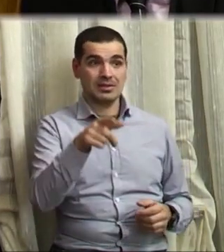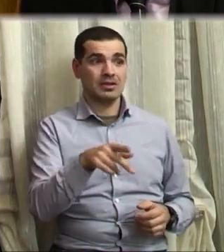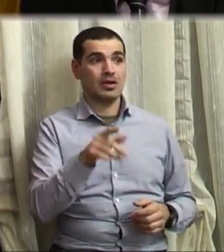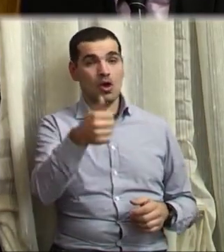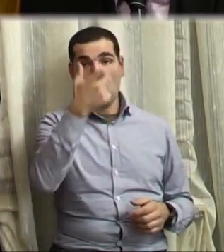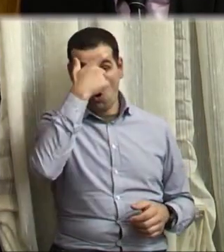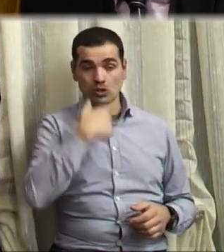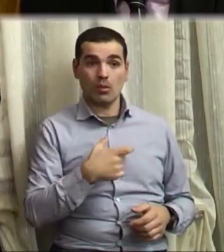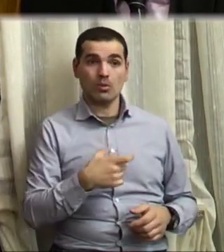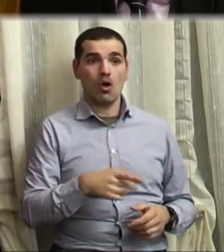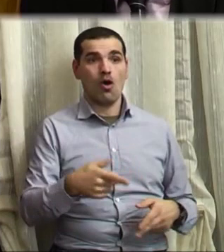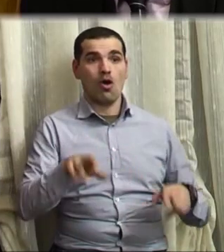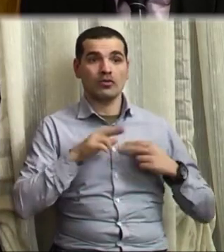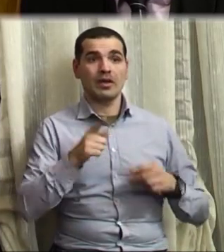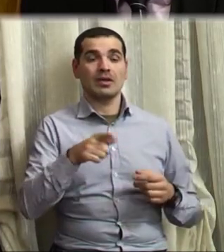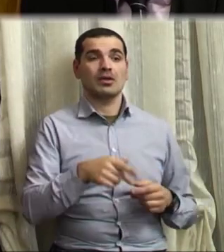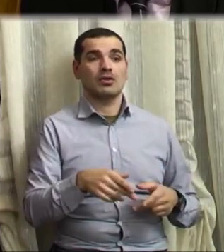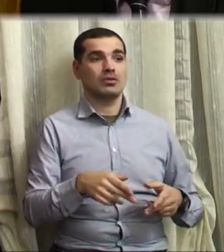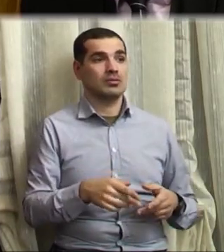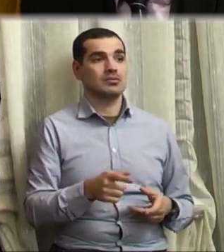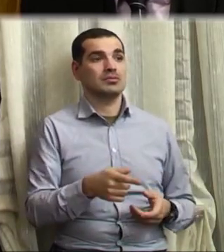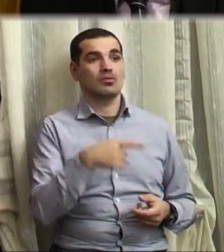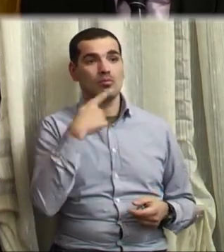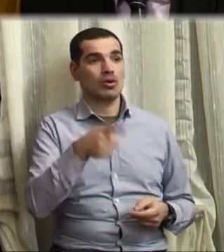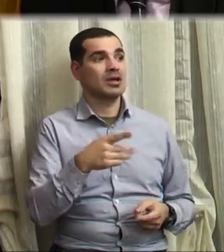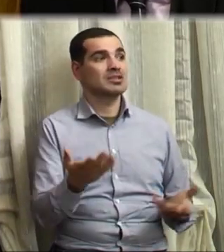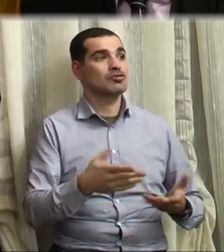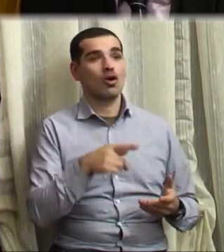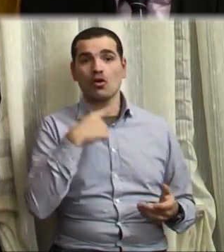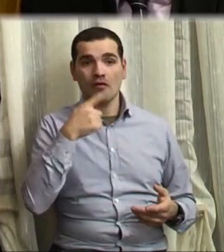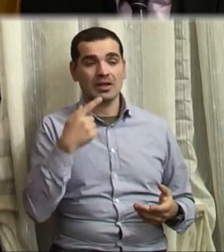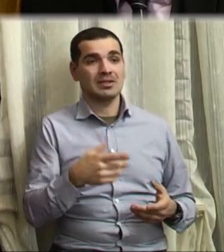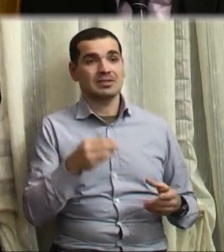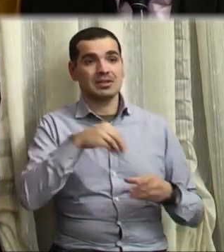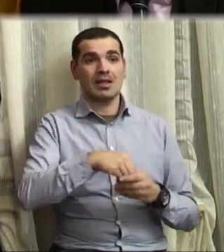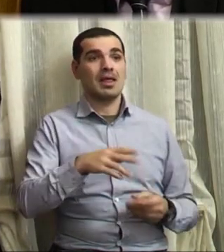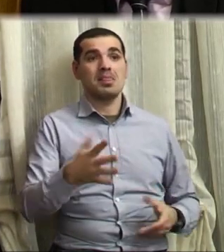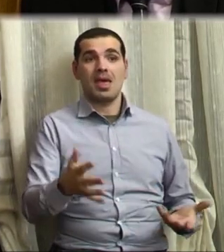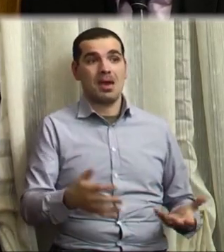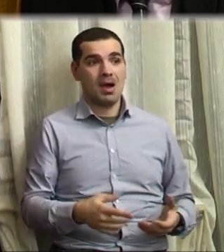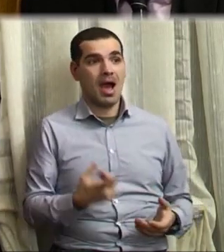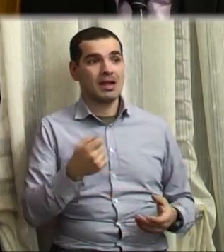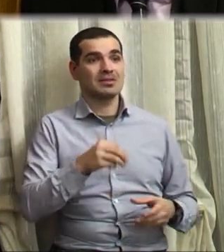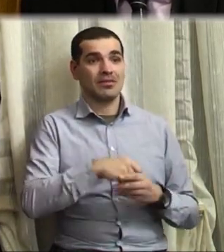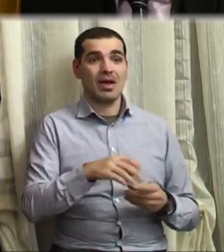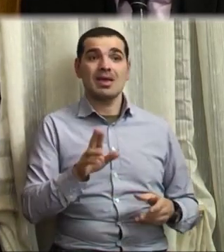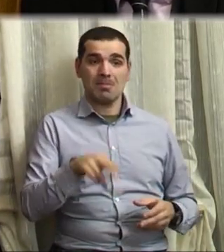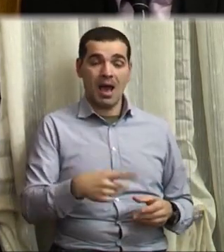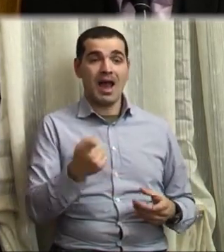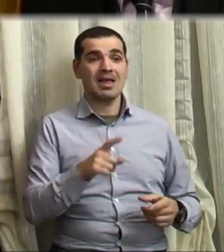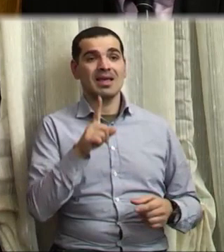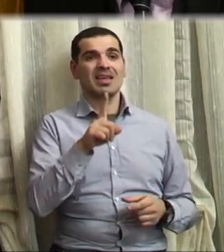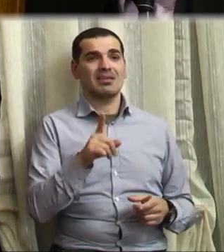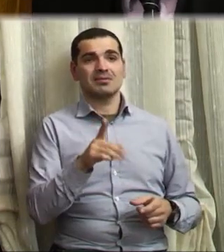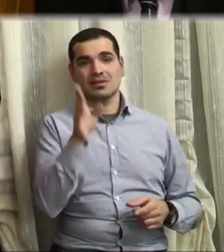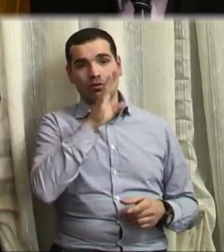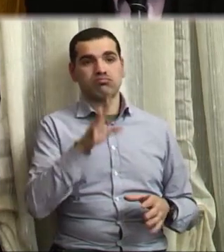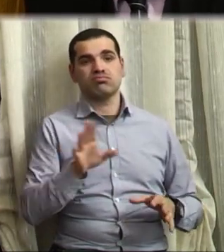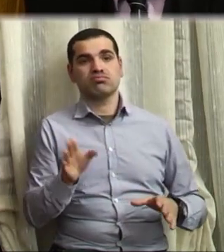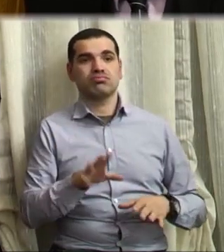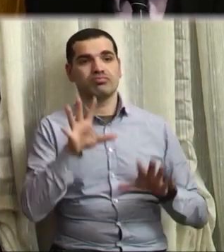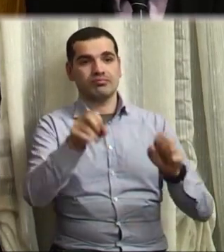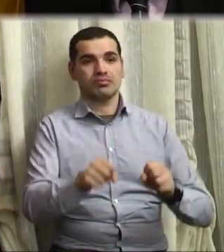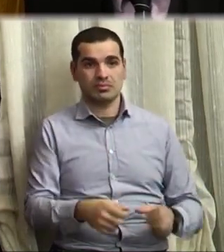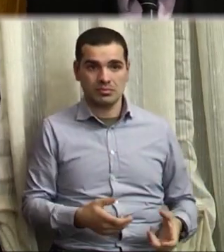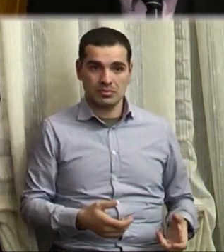osobno odgovorni i zaduženi. Zašto govorite da stanova nema? Stanova ima, ali su ilegalno useljeni. Kako je to